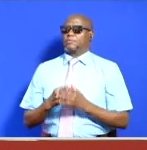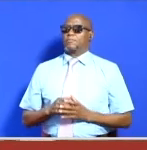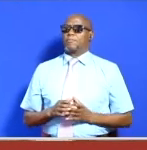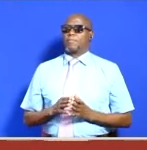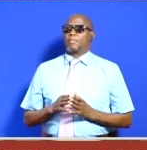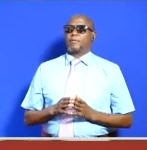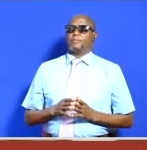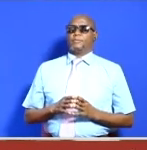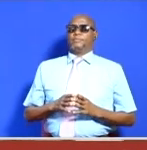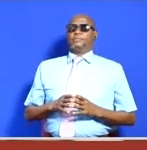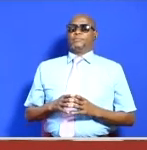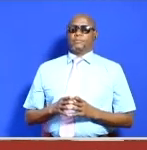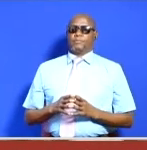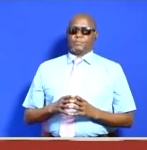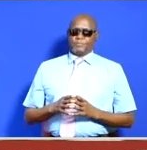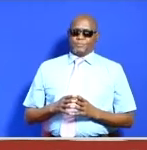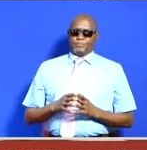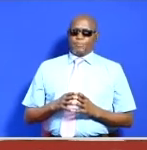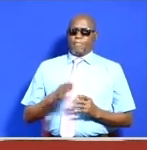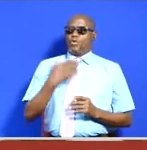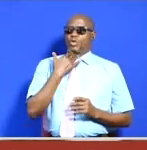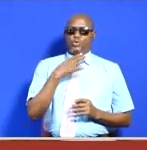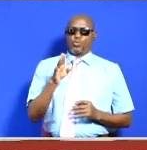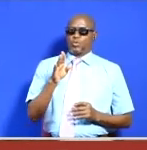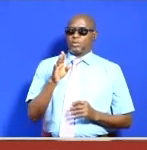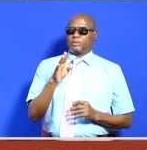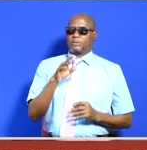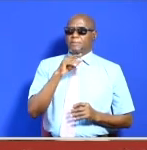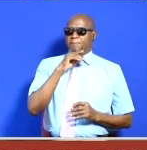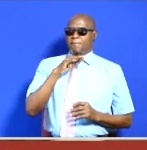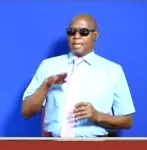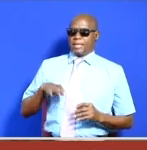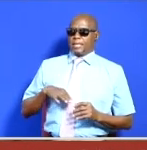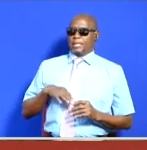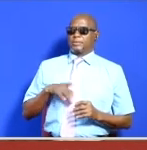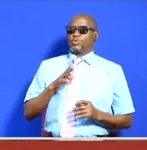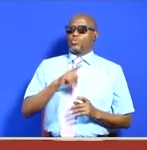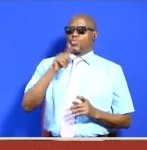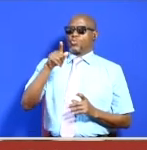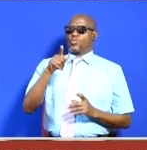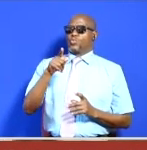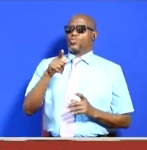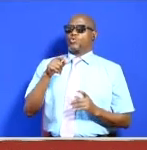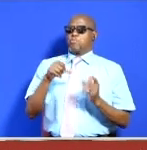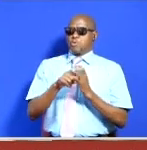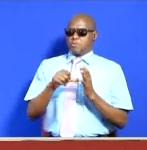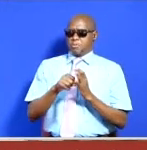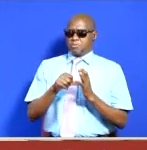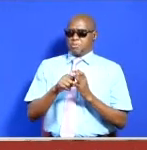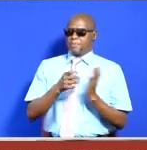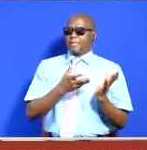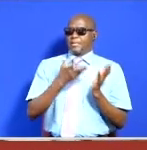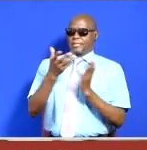Hatutaki maneno ya wazazi kwenda kusumbuana kwa shule. Umeona kumekuwa na mali